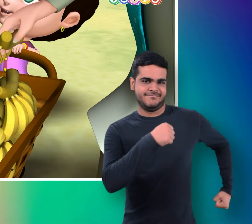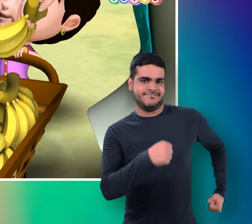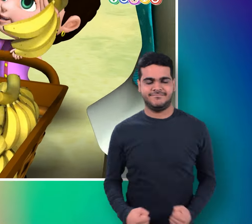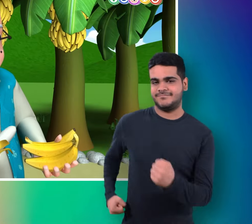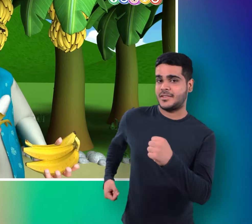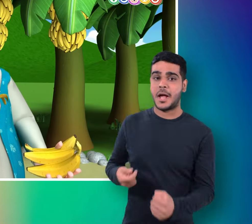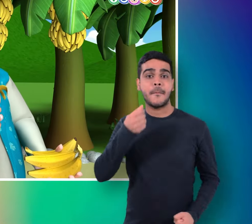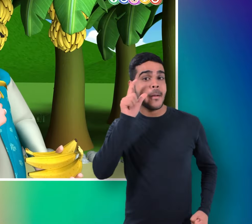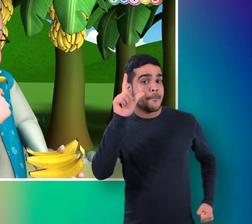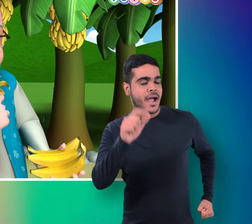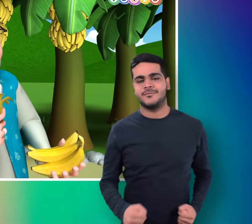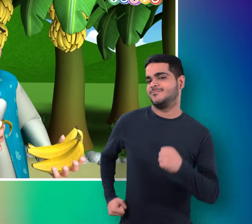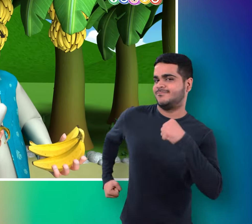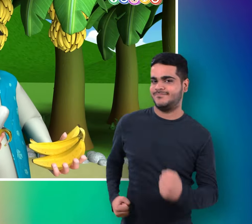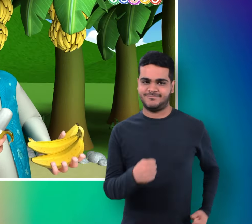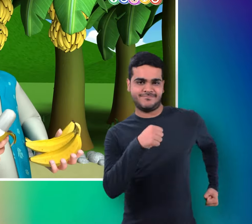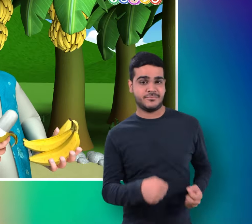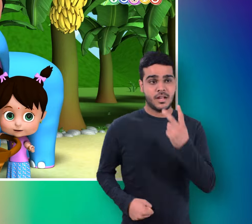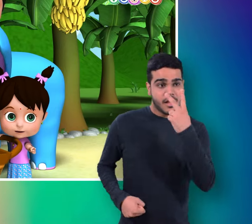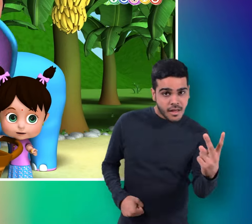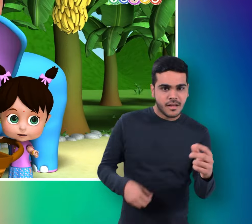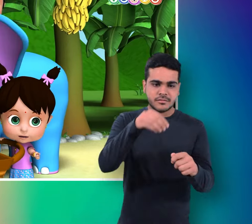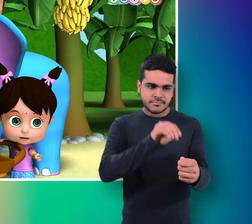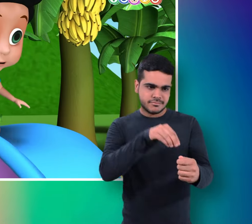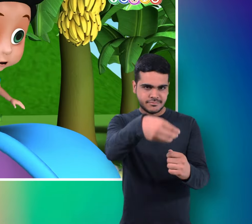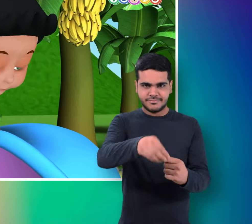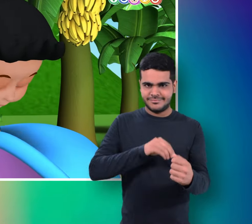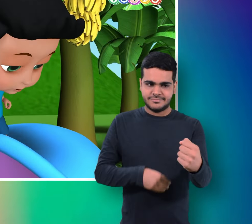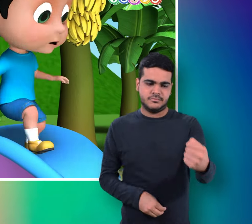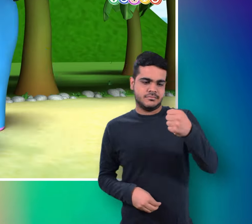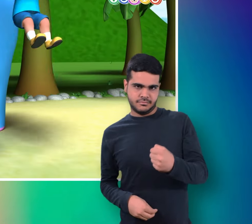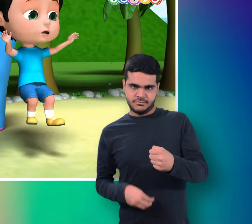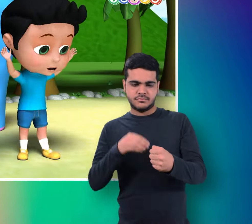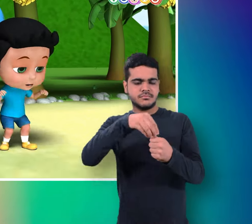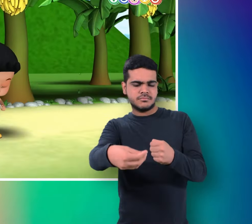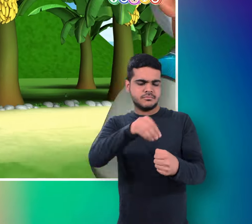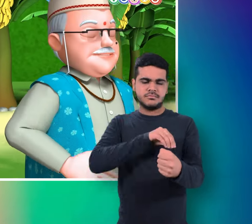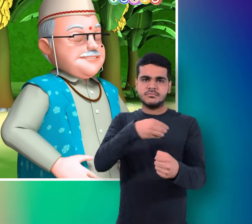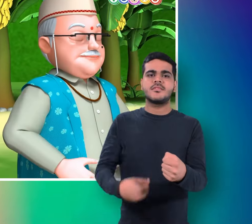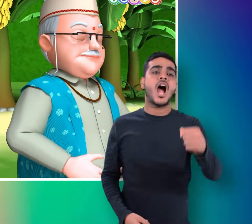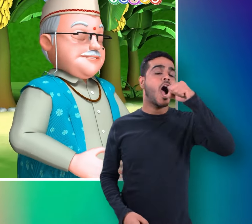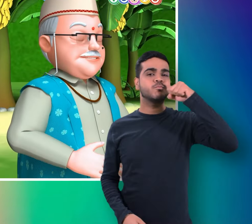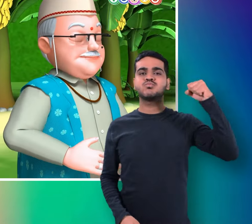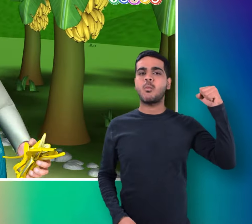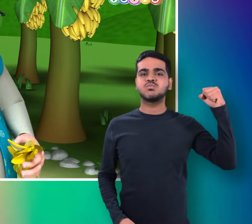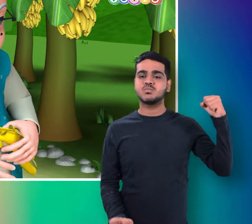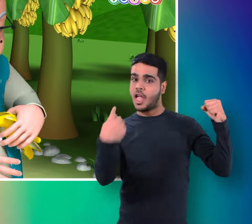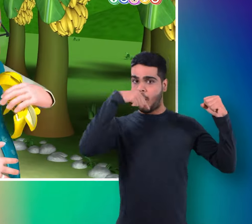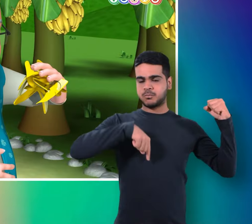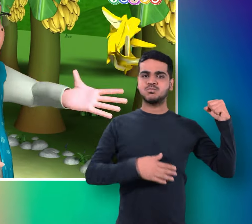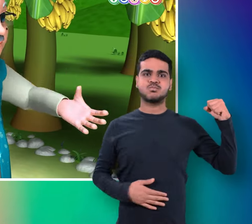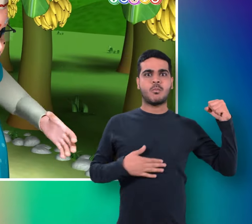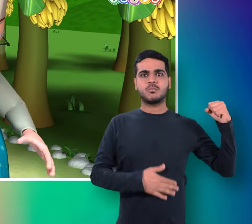दौड़ा लाला जी ने केला खाया केला खाके मुंह प चुकाया मुंह प चुका के तोंद